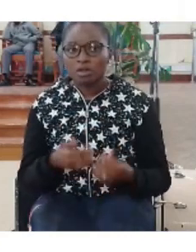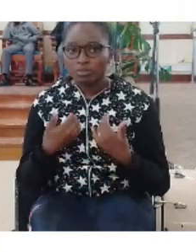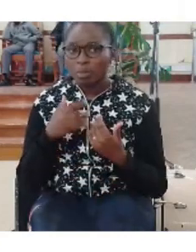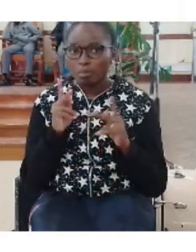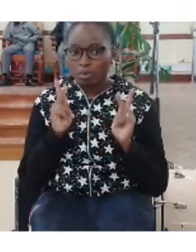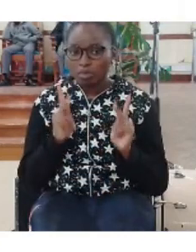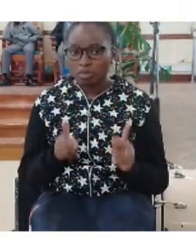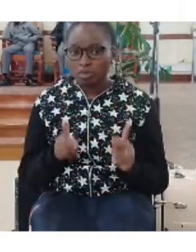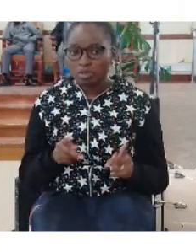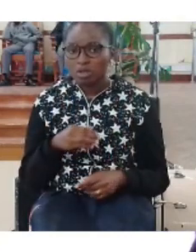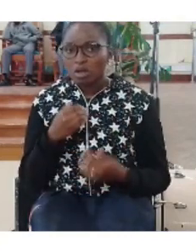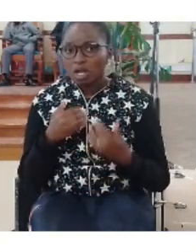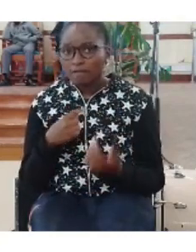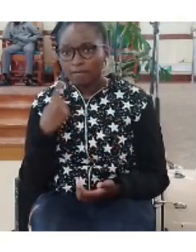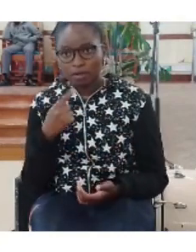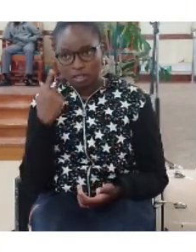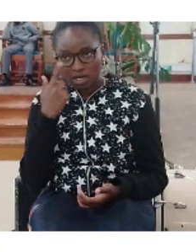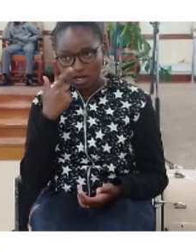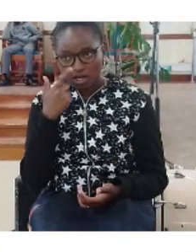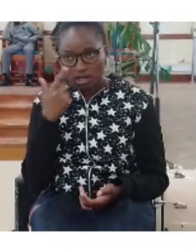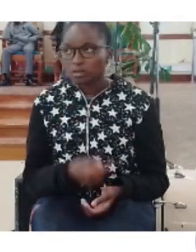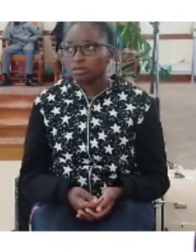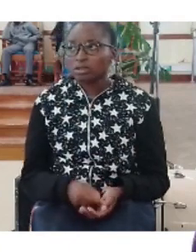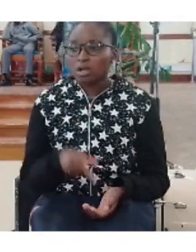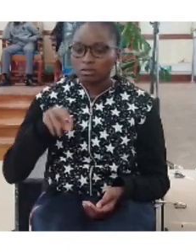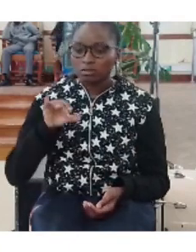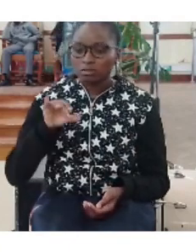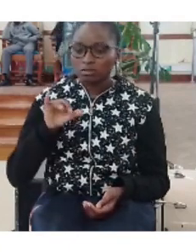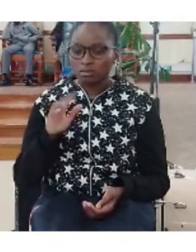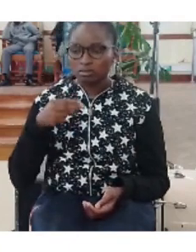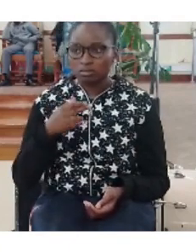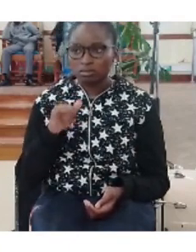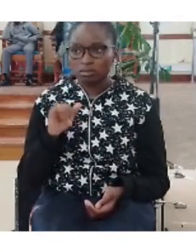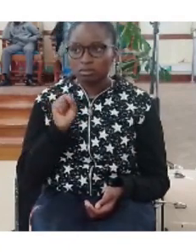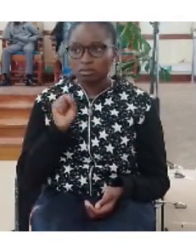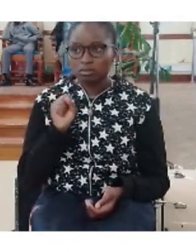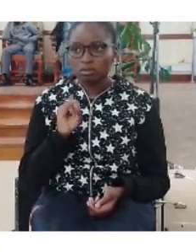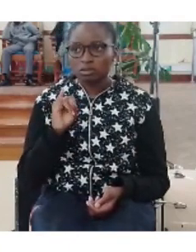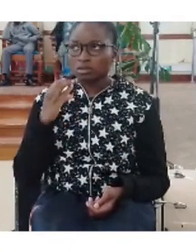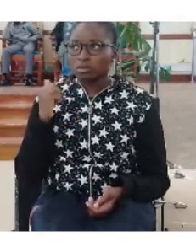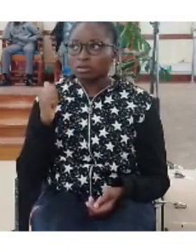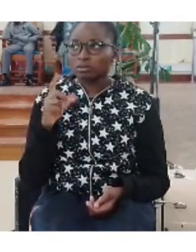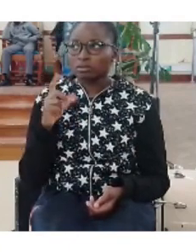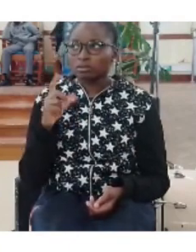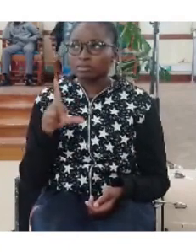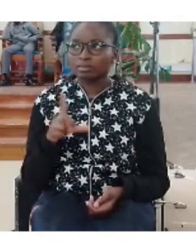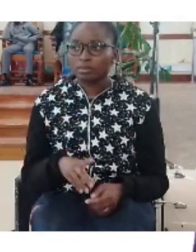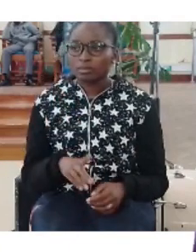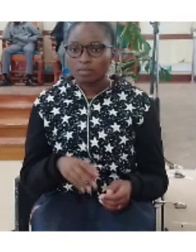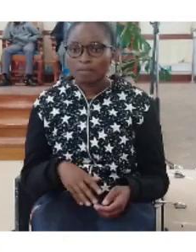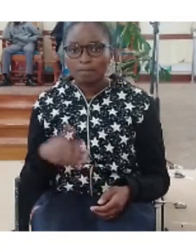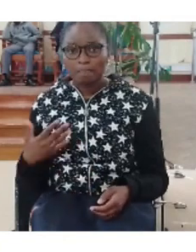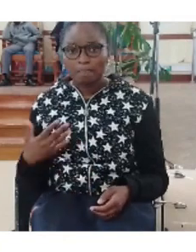we na ritho rikirite riri physical na ni akuonaga we muthamaki ginya maundu maria wekaga kanyumbaine